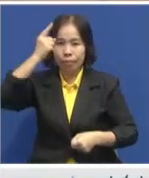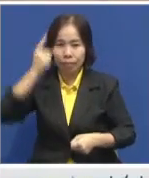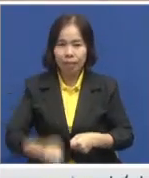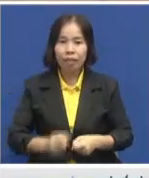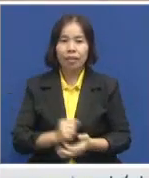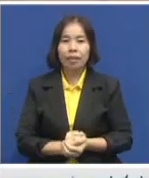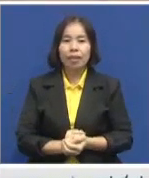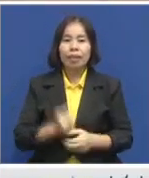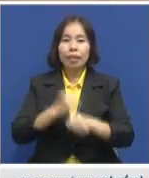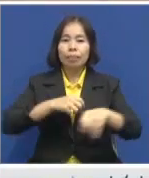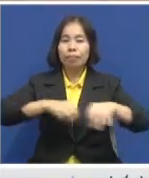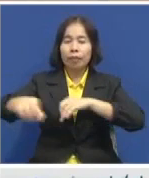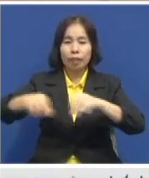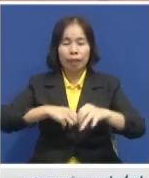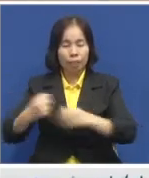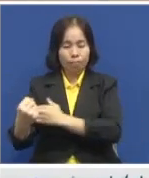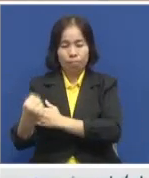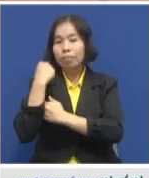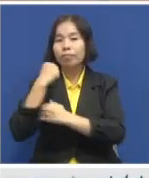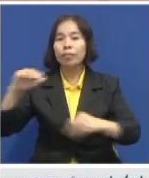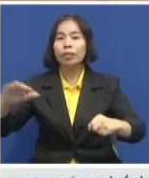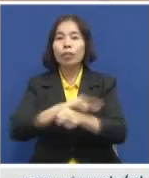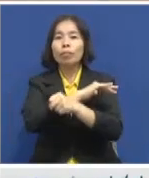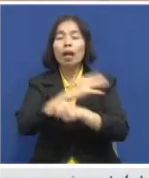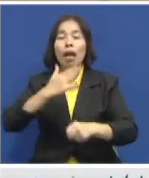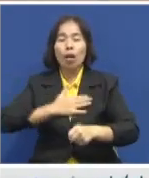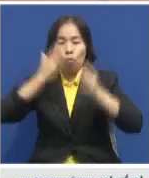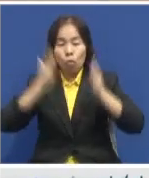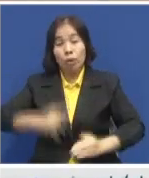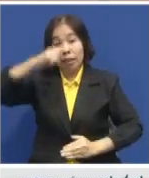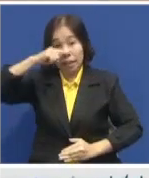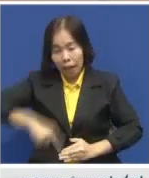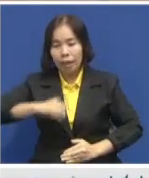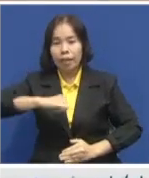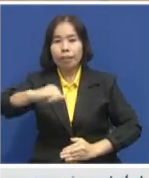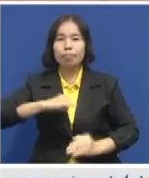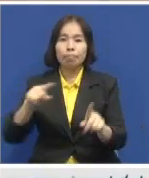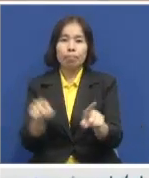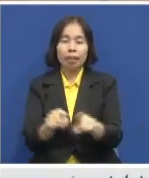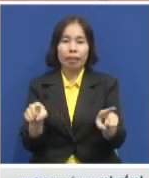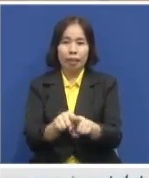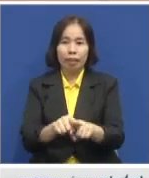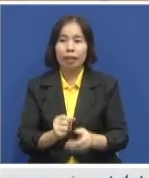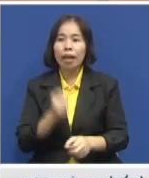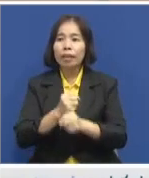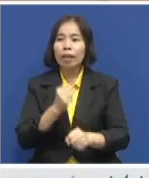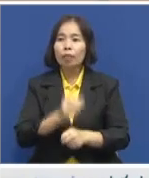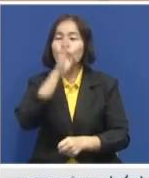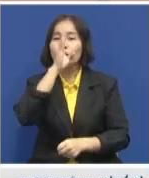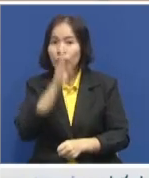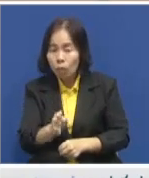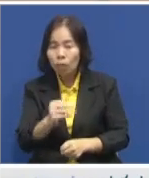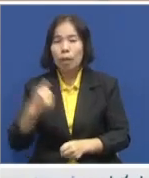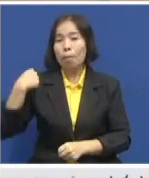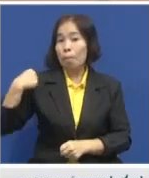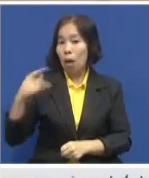ว่าเราจะบริหารราชการแผ่นดินอย่างเต็มขีดความสามารถเราคือคนไทยด้วยกันด้วยความซื่อสัตย์สุจริตยึดประโย